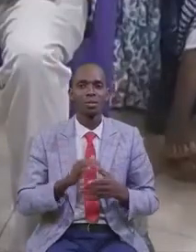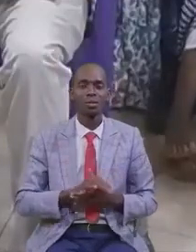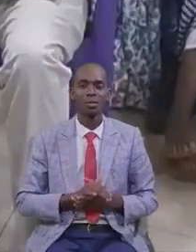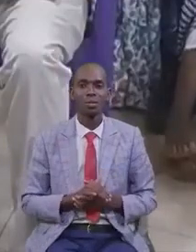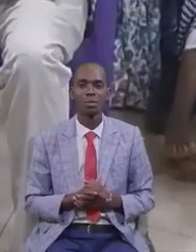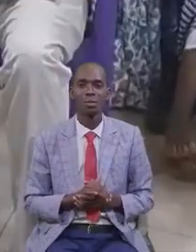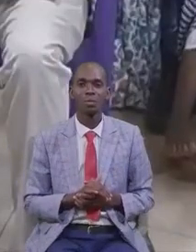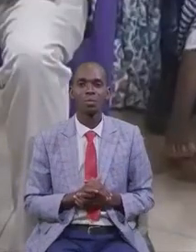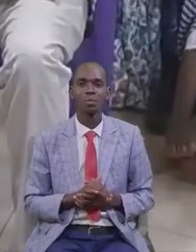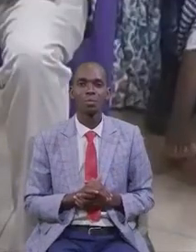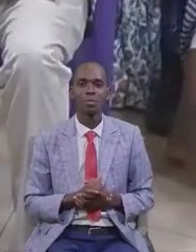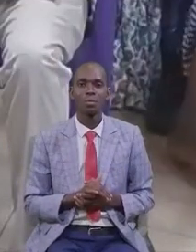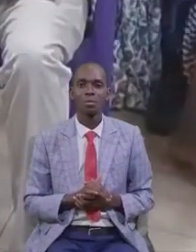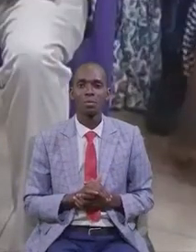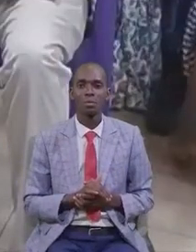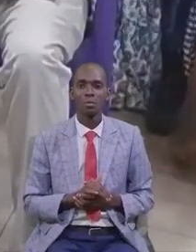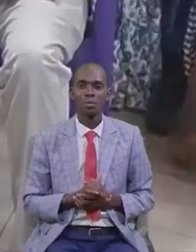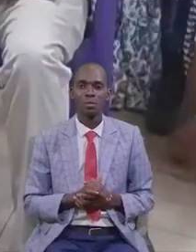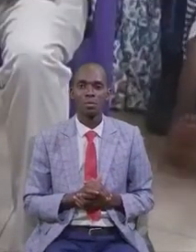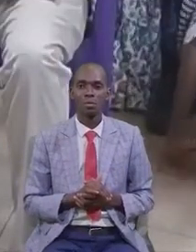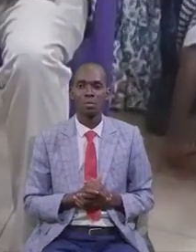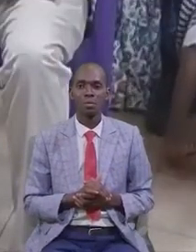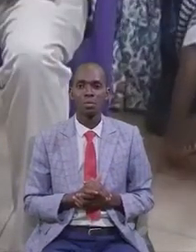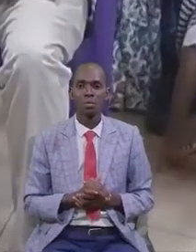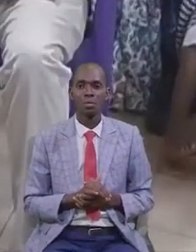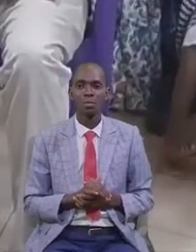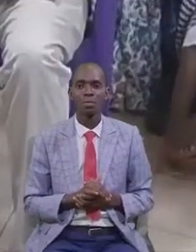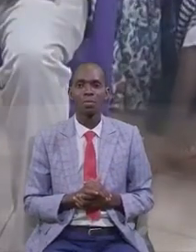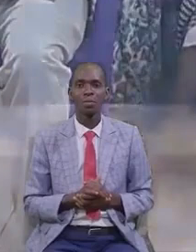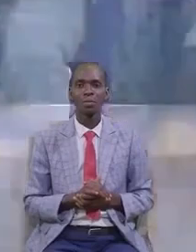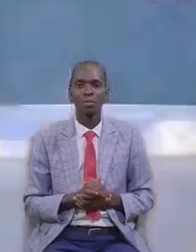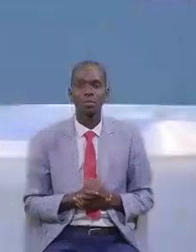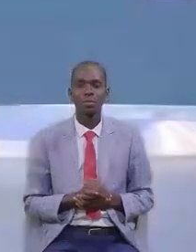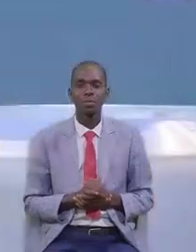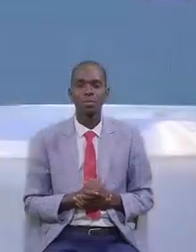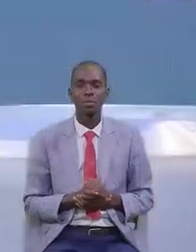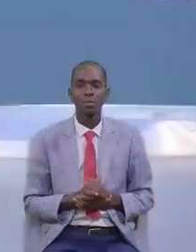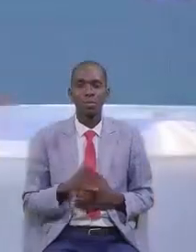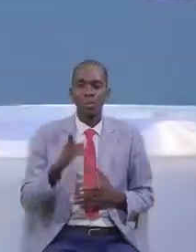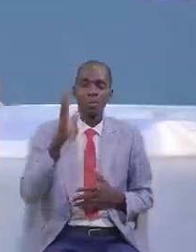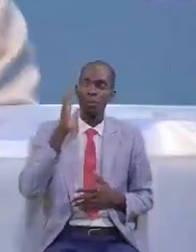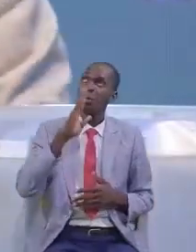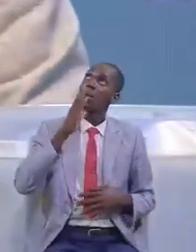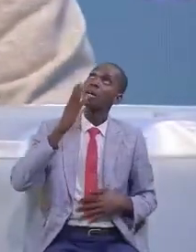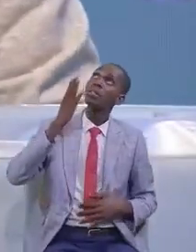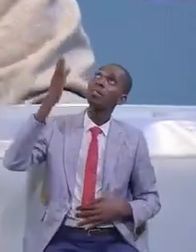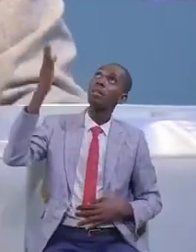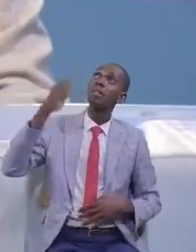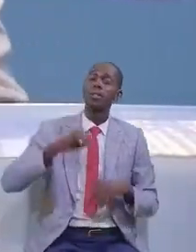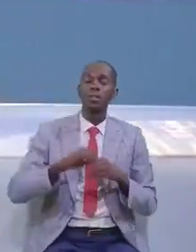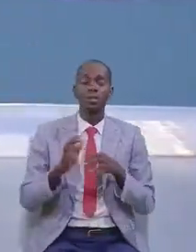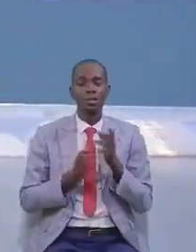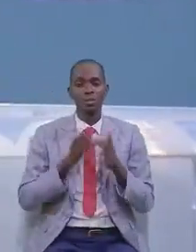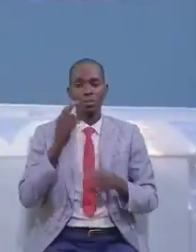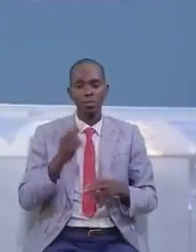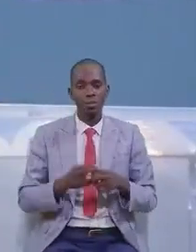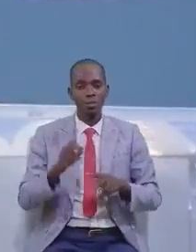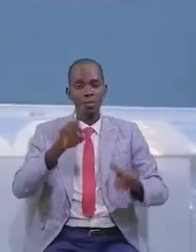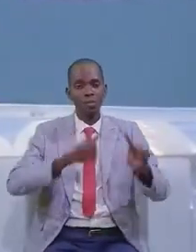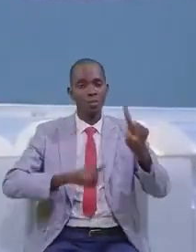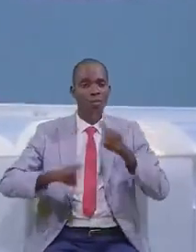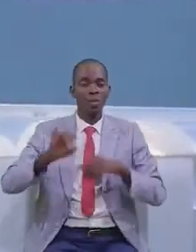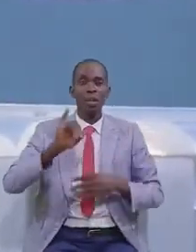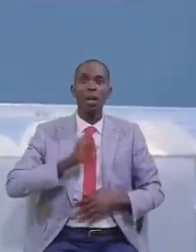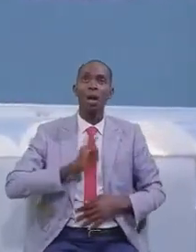యేసు మీ జీవితాన్ని పరలోకానికి చేరుకునేలా బదిలీ చేస్తారు. You'll be there. మీరు అక్కడ ఆయనతో ఉంటారు. I will